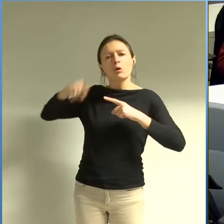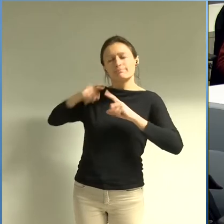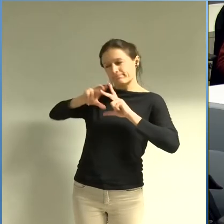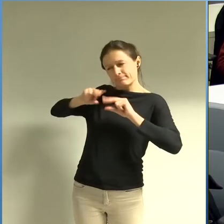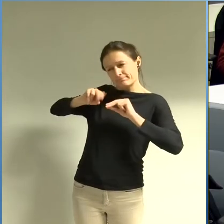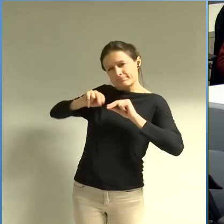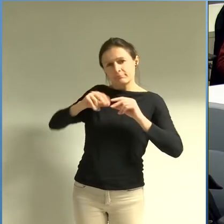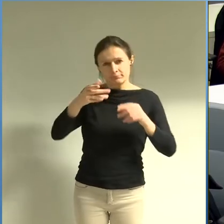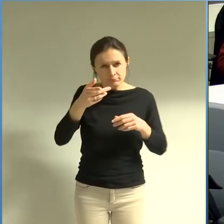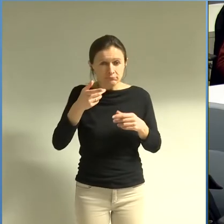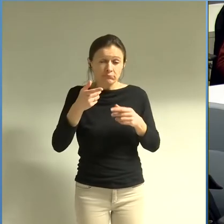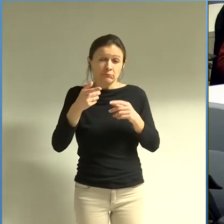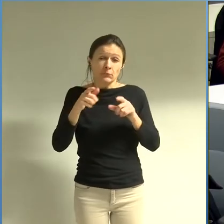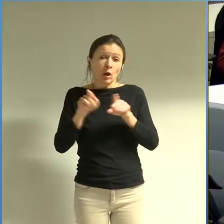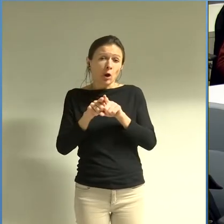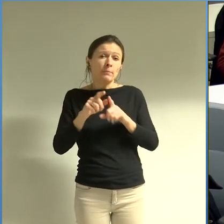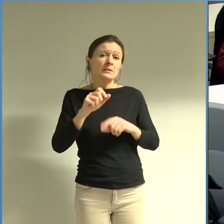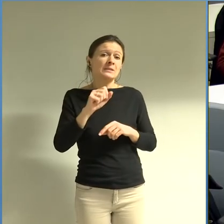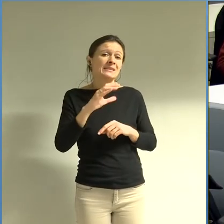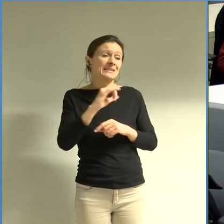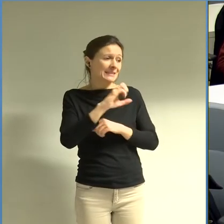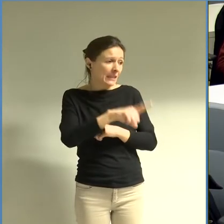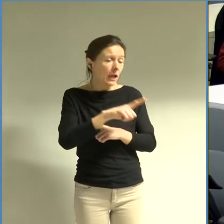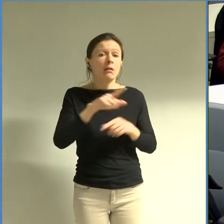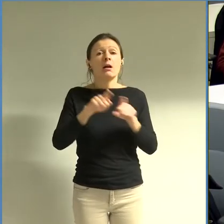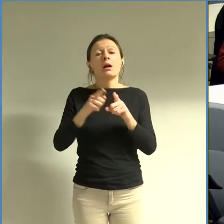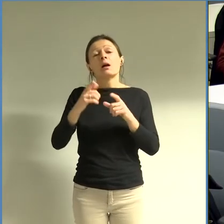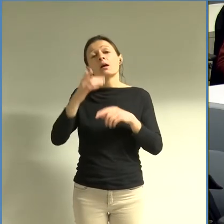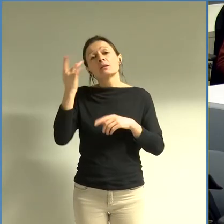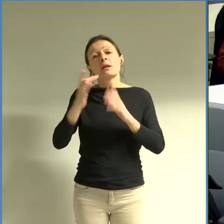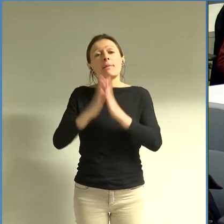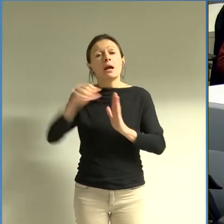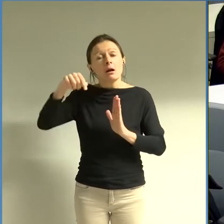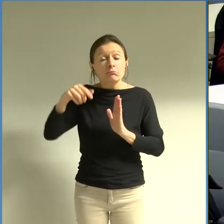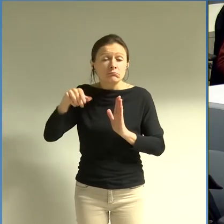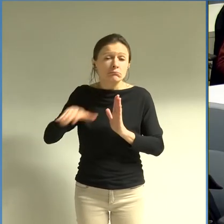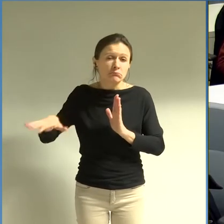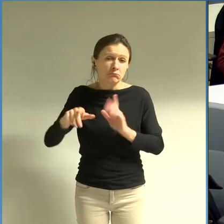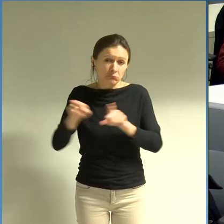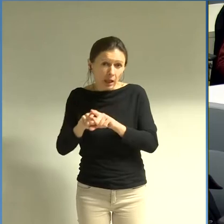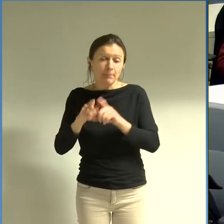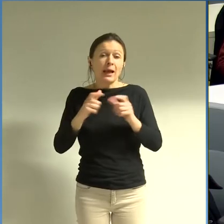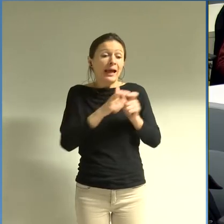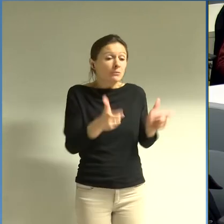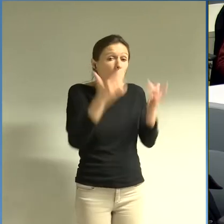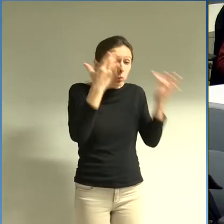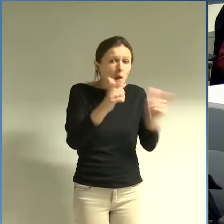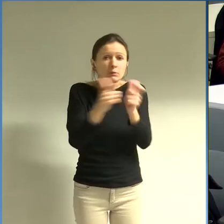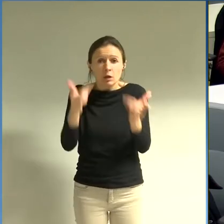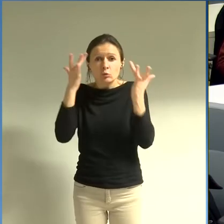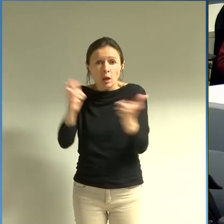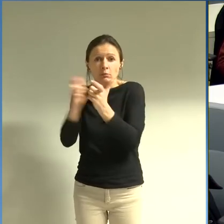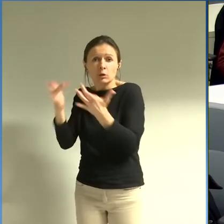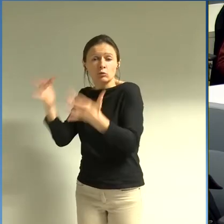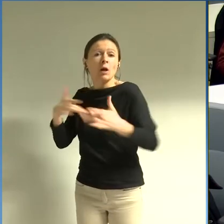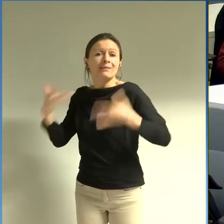que l'on a eues pour le ciel c'est la même que pour le théâtre sainte marie d'en bas c'est la même que pour toute mise à disposition de locaux à caractère culturel c'est dans le cadre de l' ordonnance du